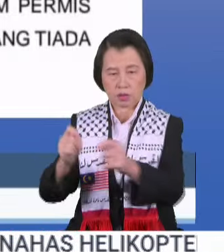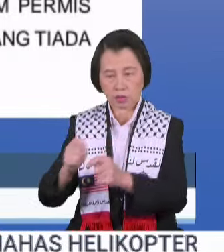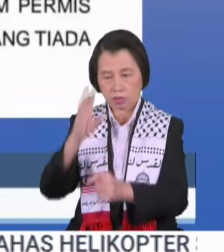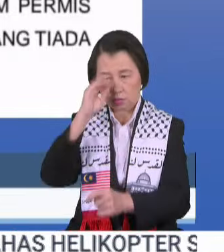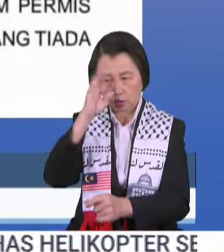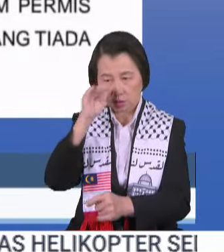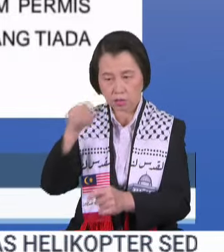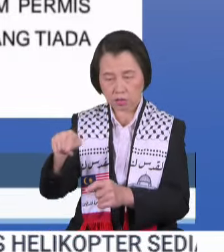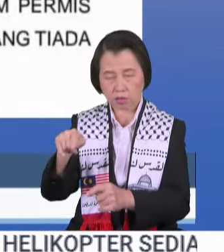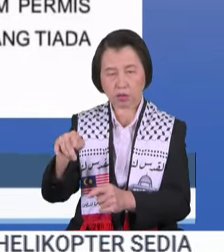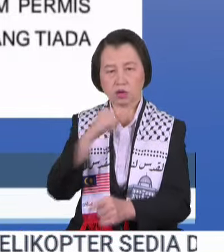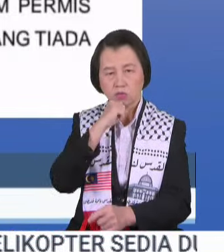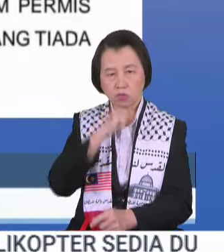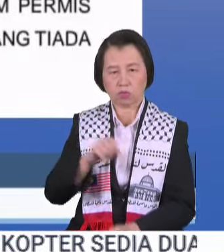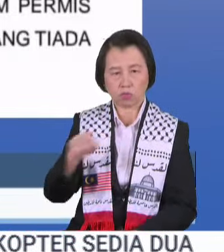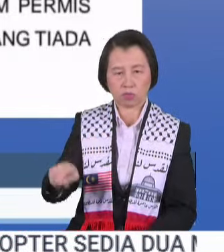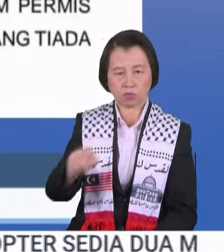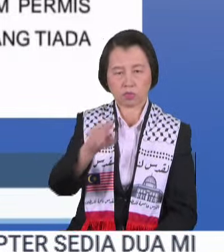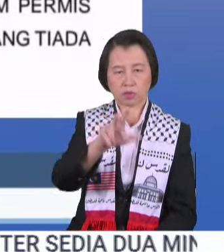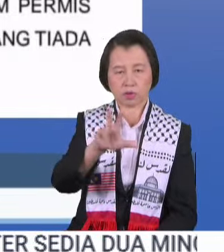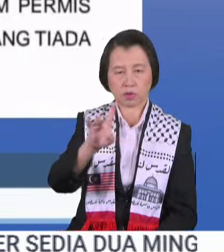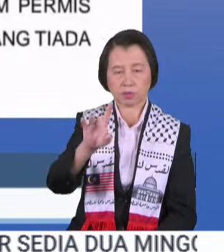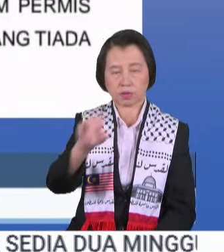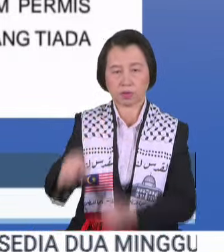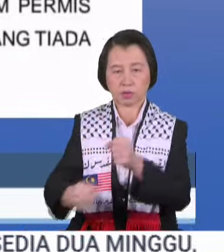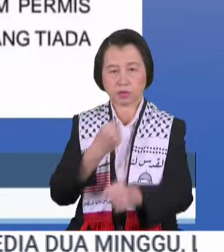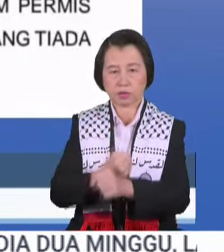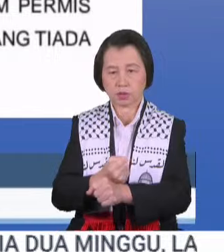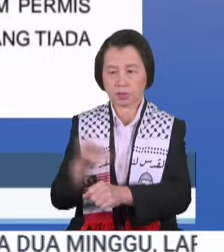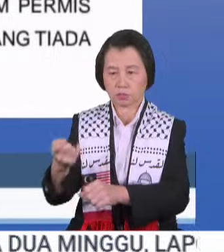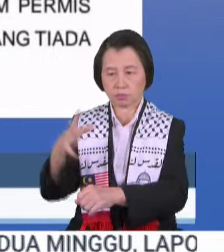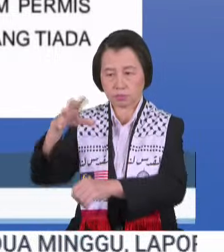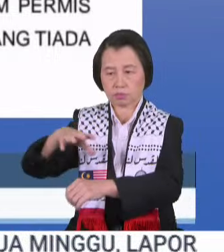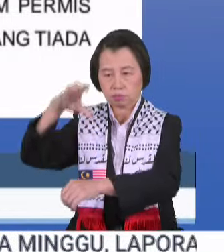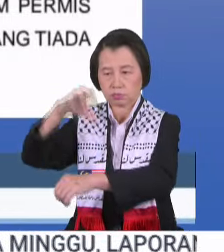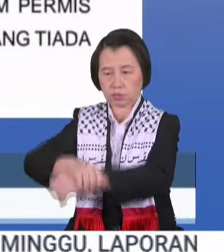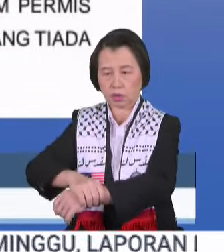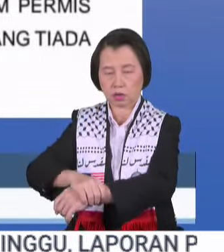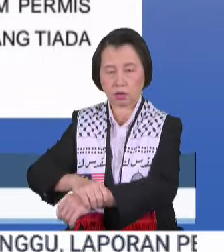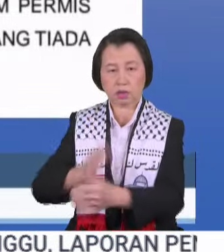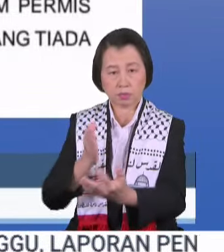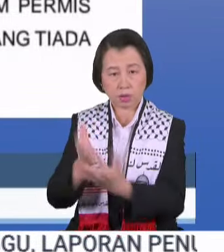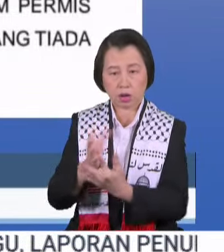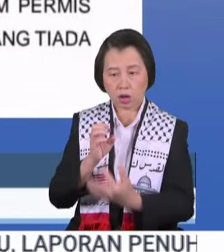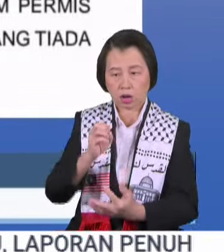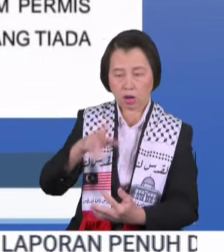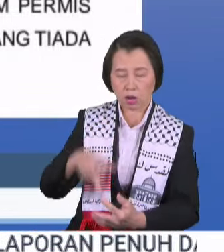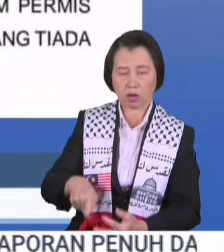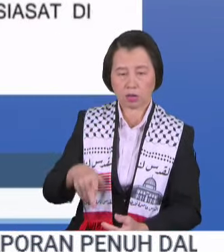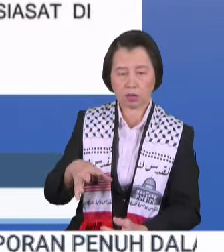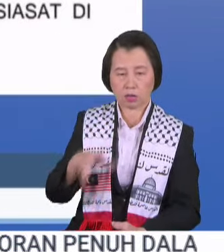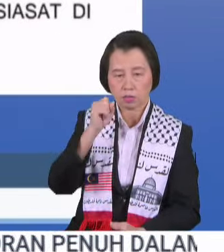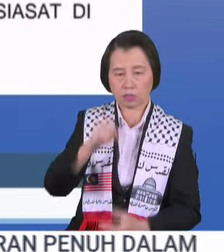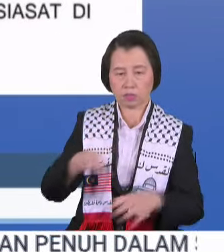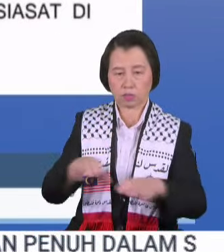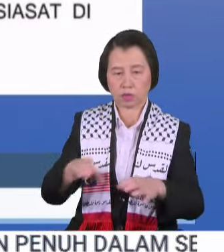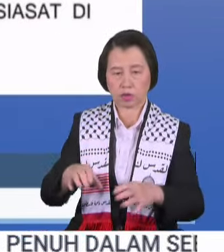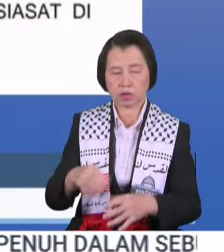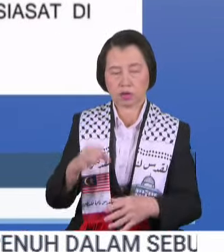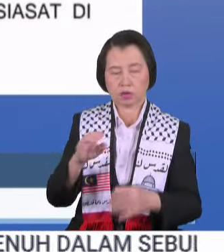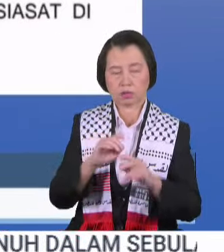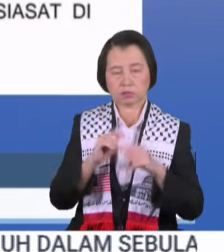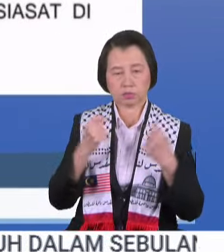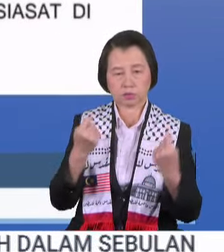lelaki tempatan berumur 28 tahun. Tangkapan dan rampasan dilakukan menerusi operasi kontraban yang dijalankan